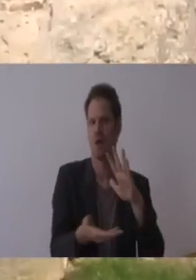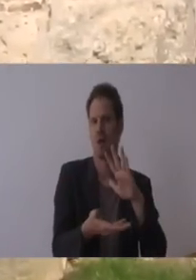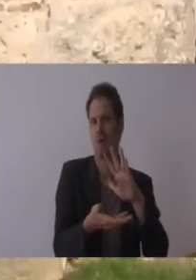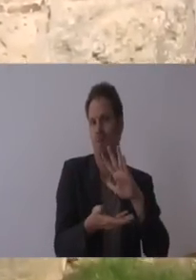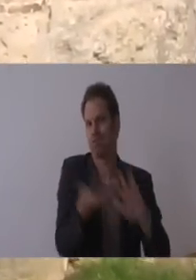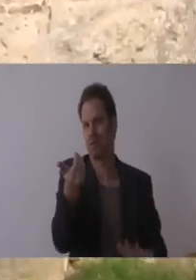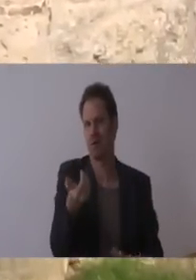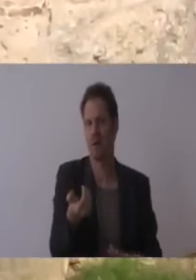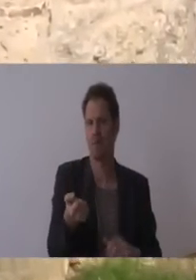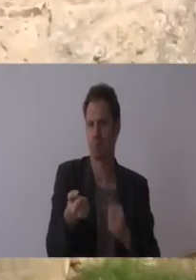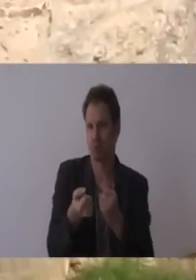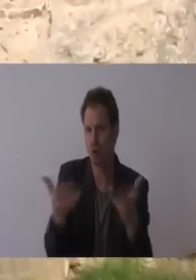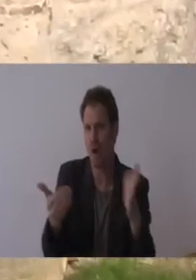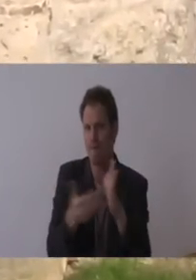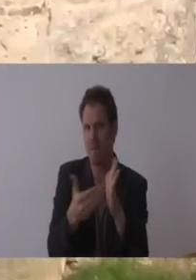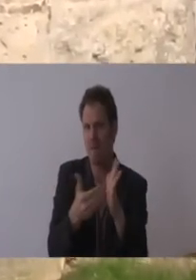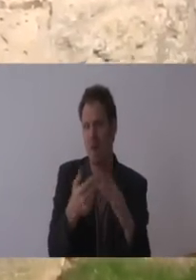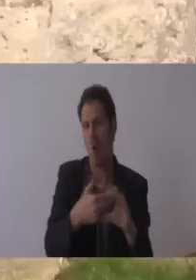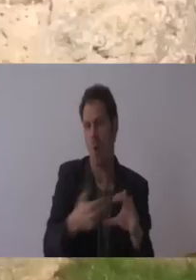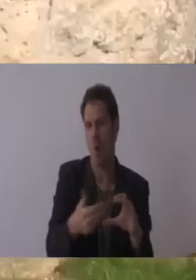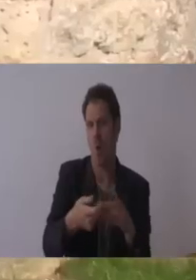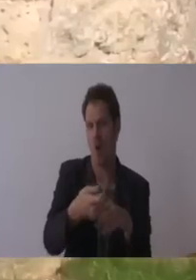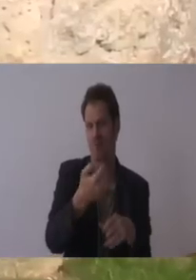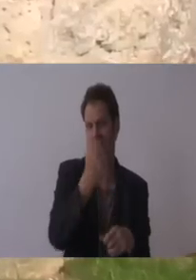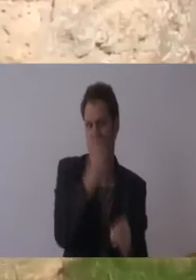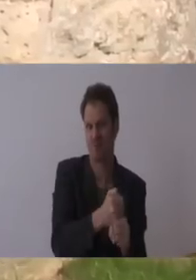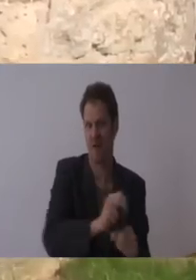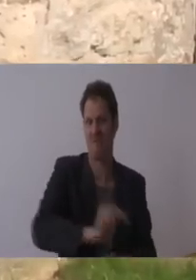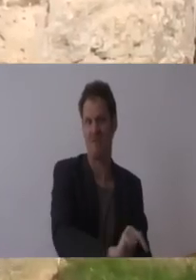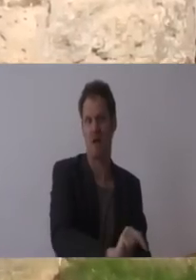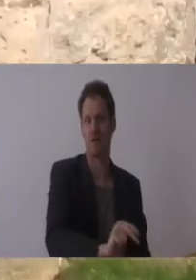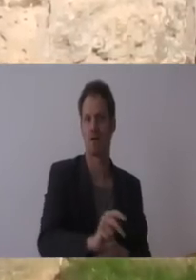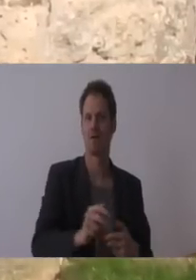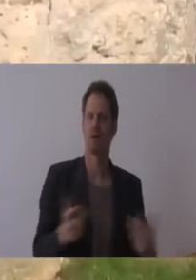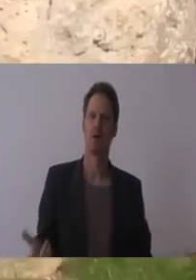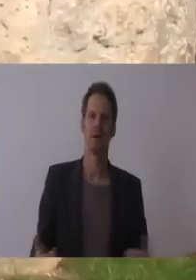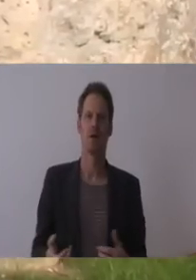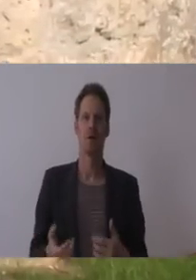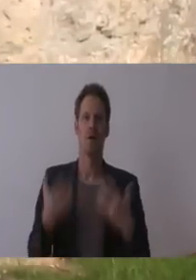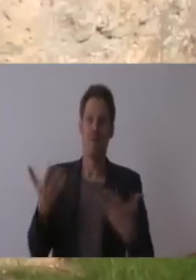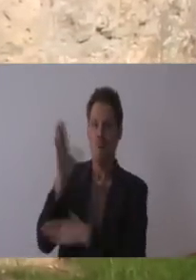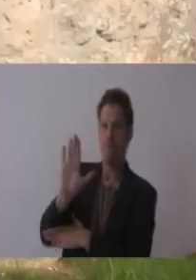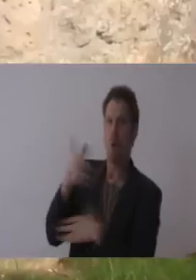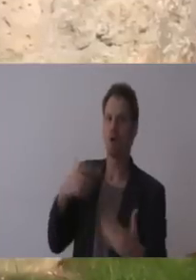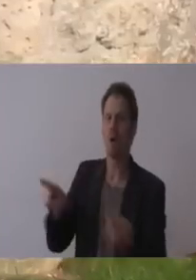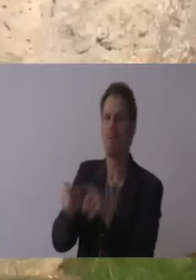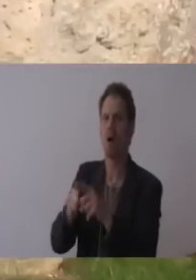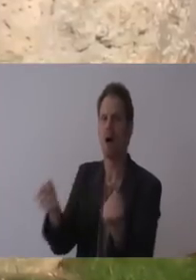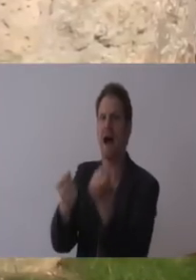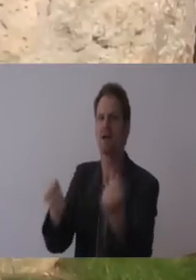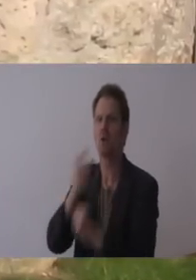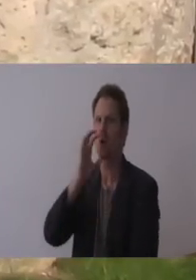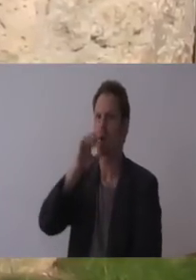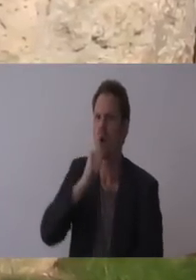nous risquons plusieurs milliers d'euros d'amende et nous nous revendiquons la légitimité qu'il y a à s'opposer à un acte cruel,